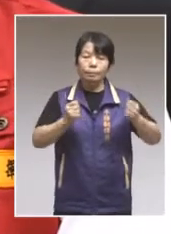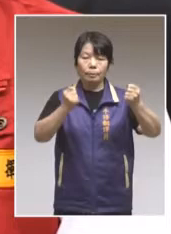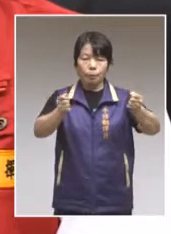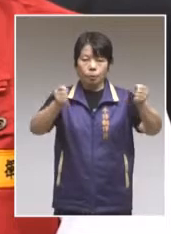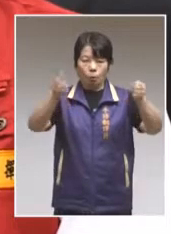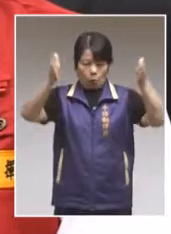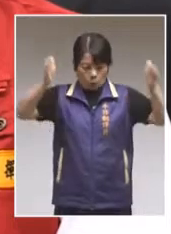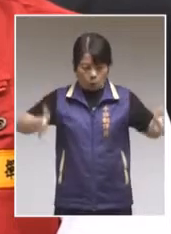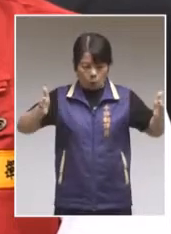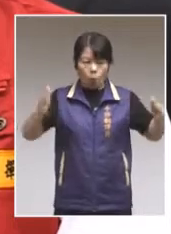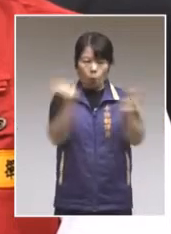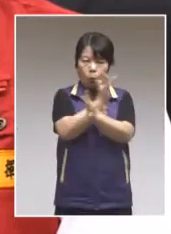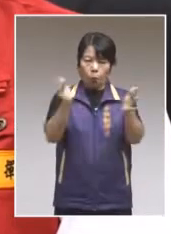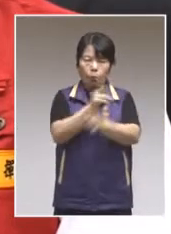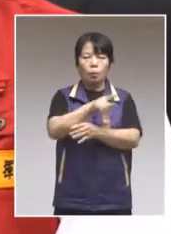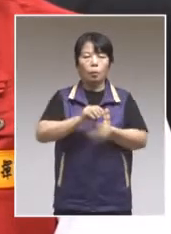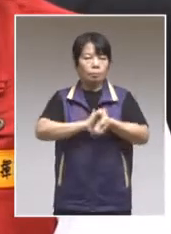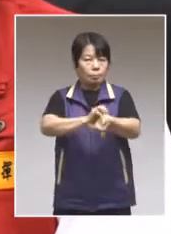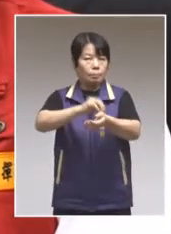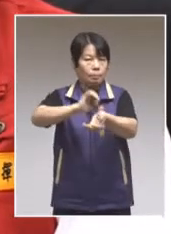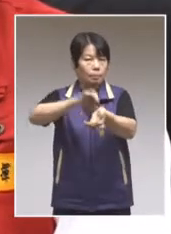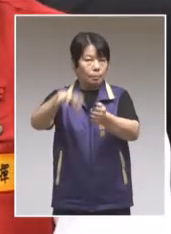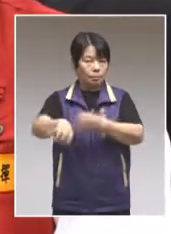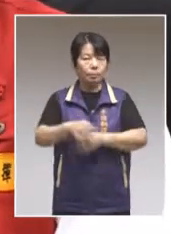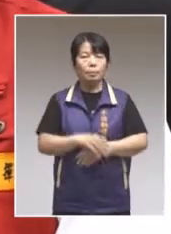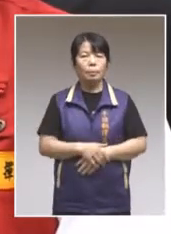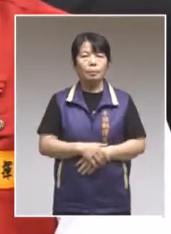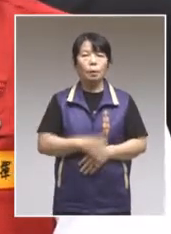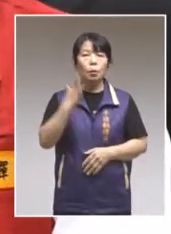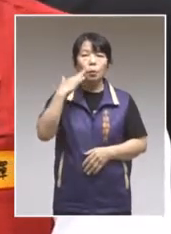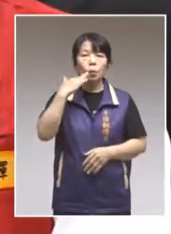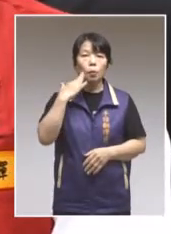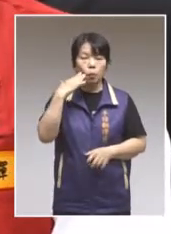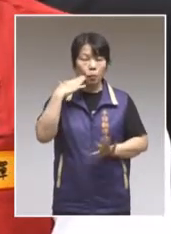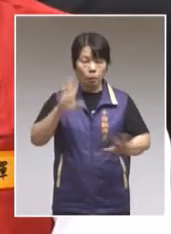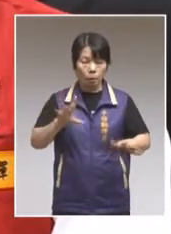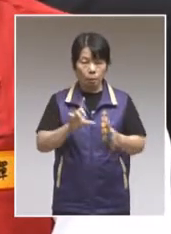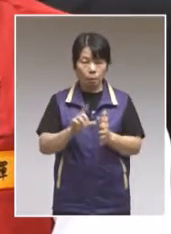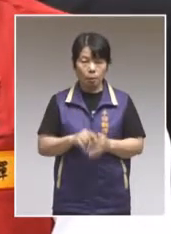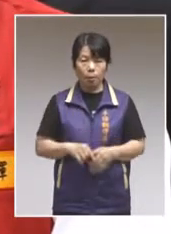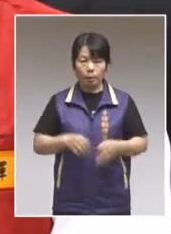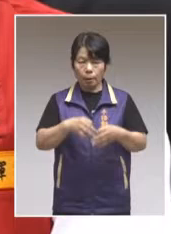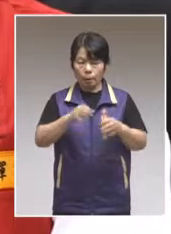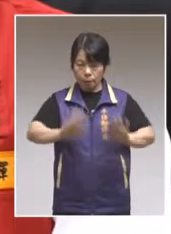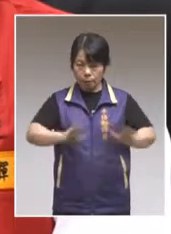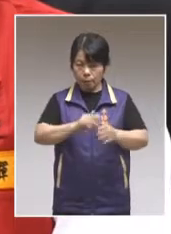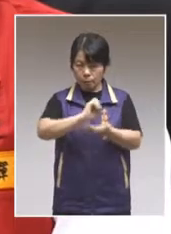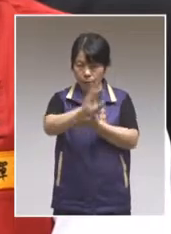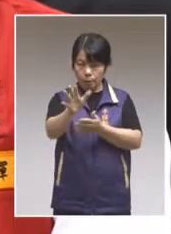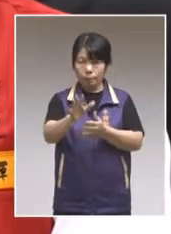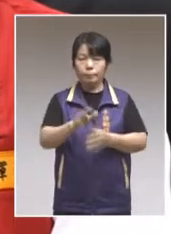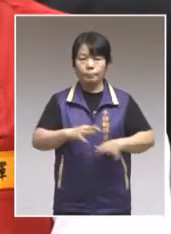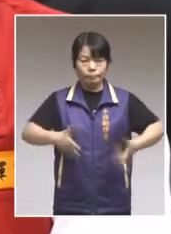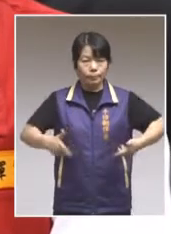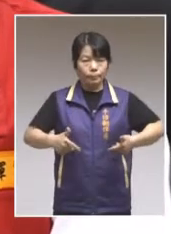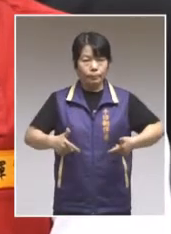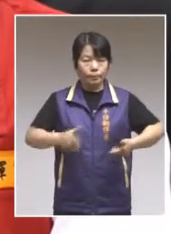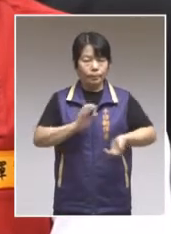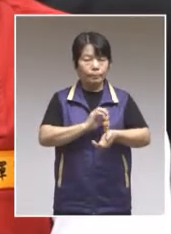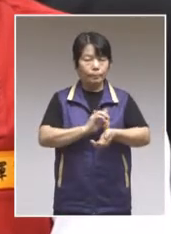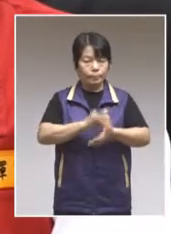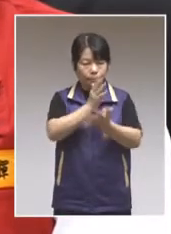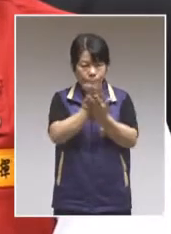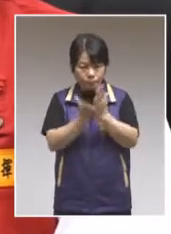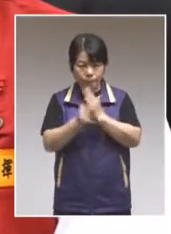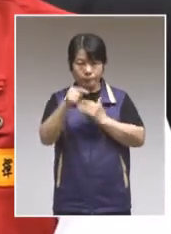施，赶快送到急诊假如有一些刚刚李医师提醒大家的这些紧急医疗的这些状况